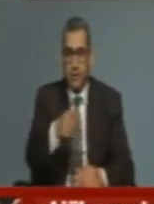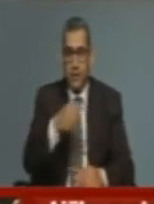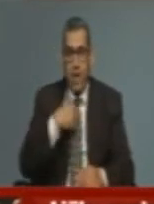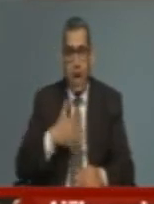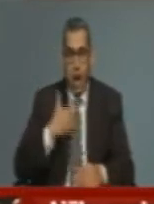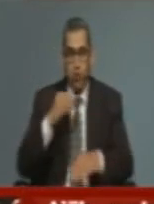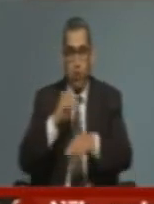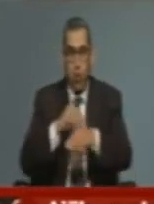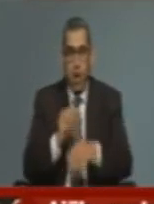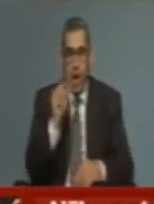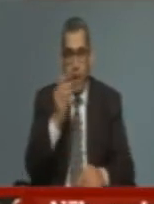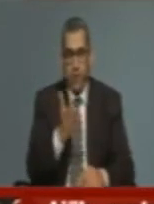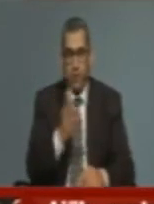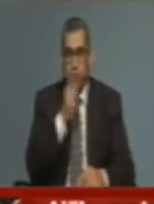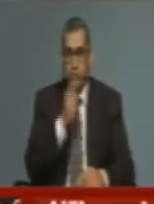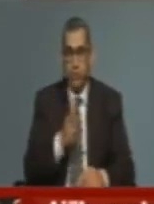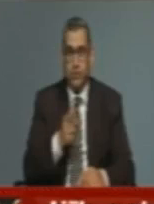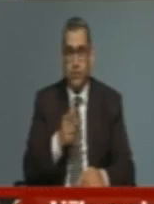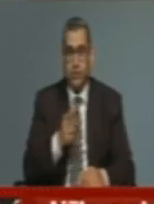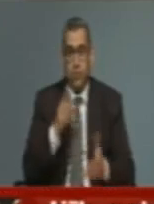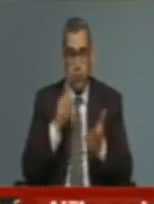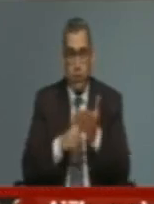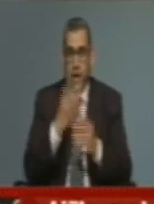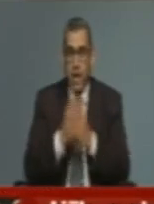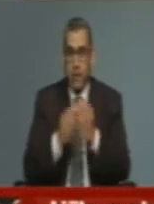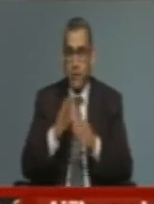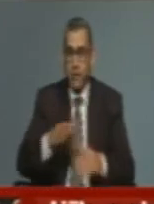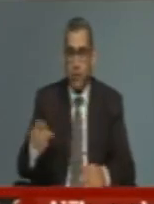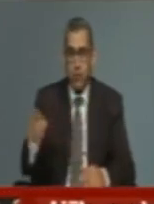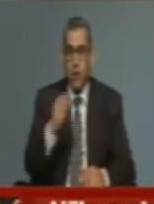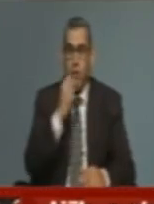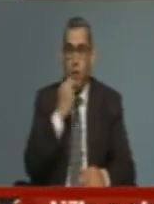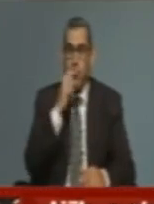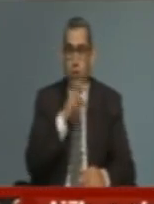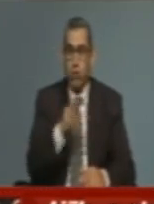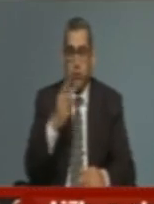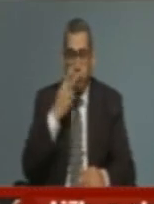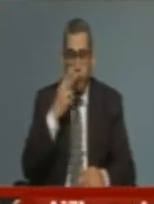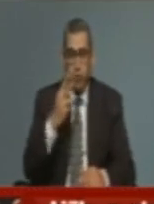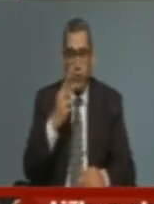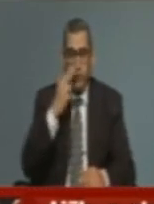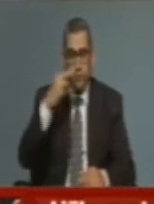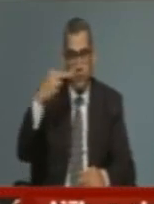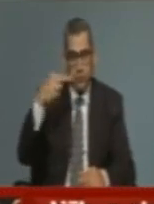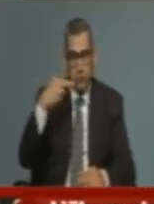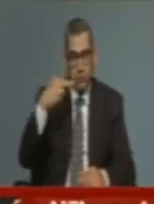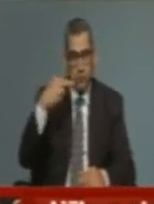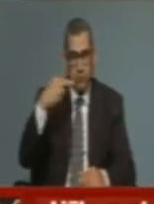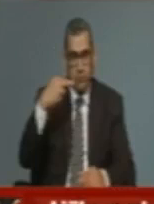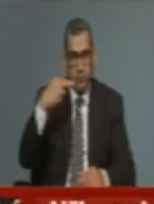حاجه. المفروض ولادنا دول، ولاد وبنات، ما يشوفوش فينا ابدا